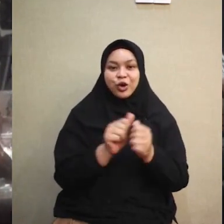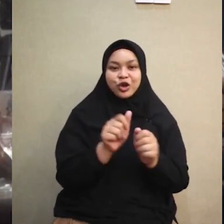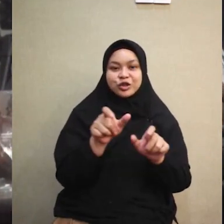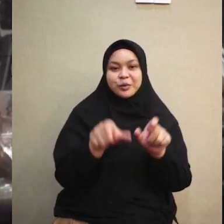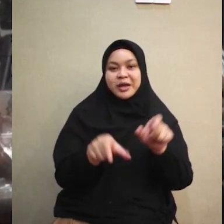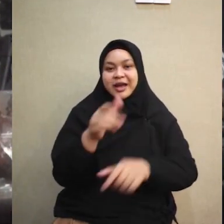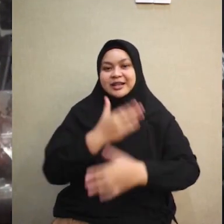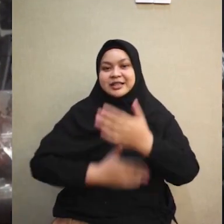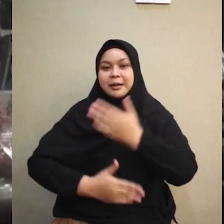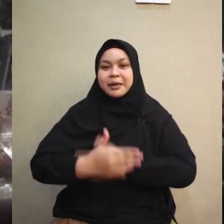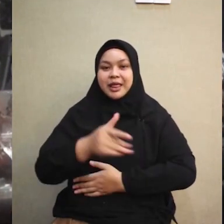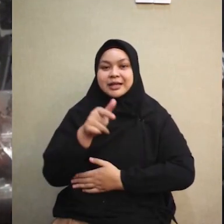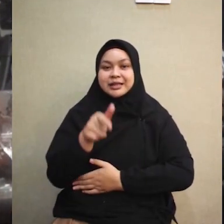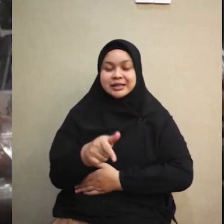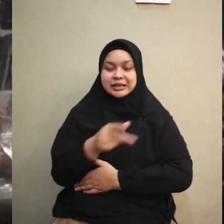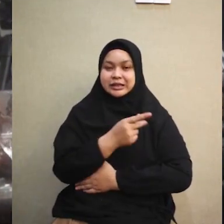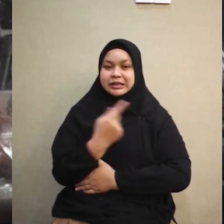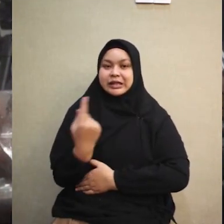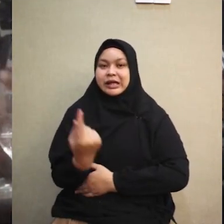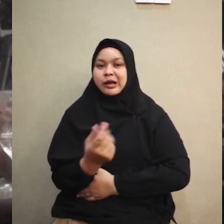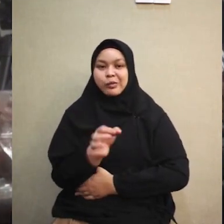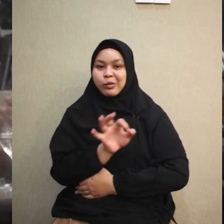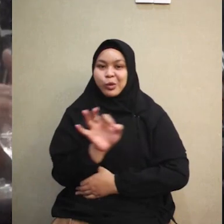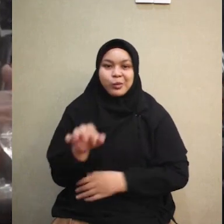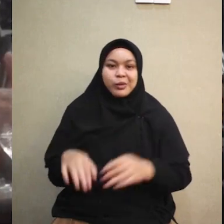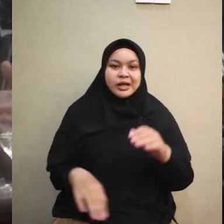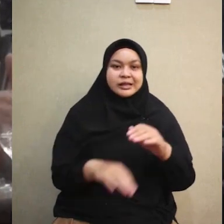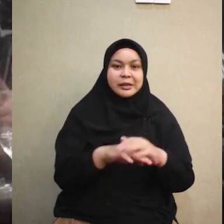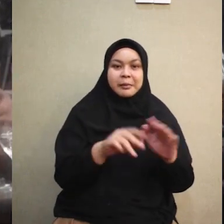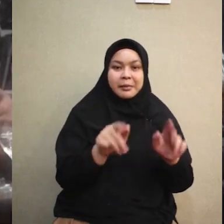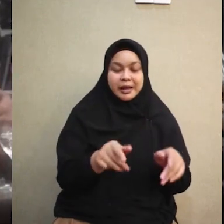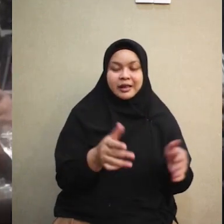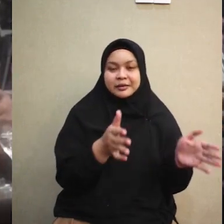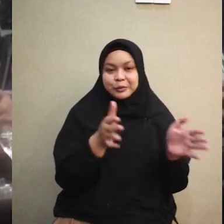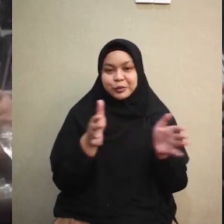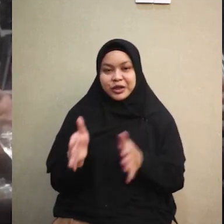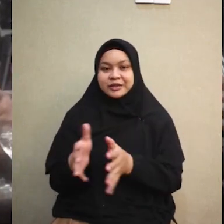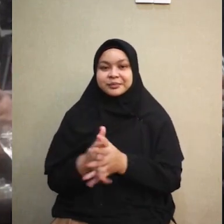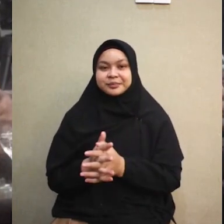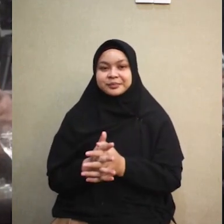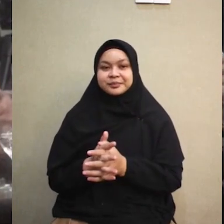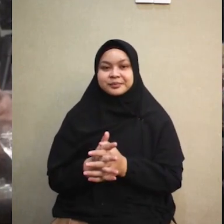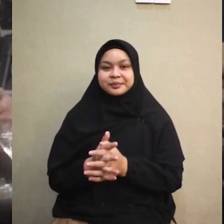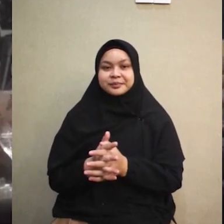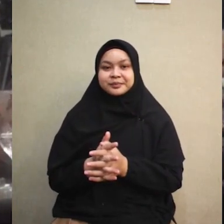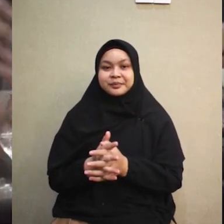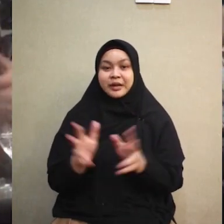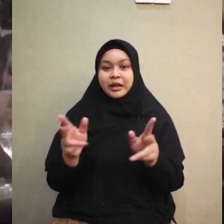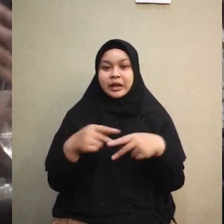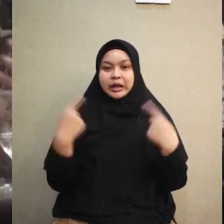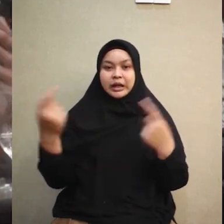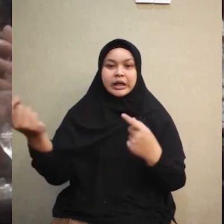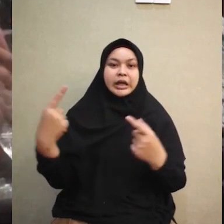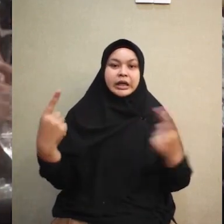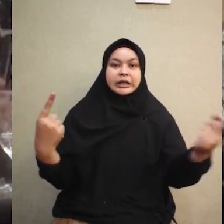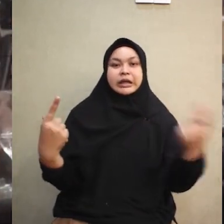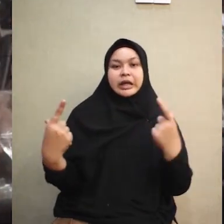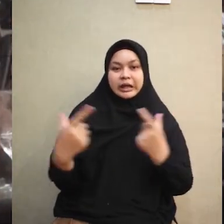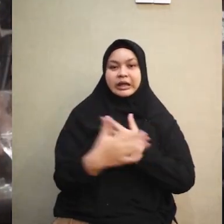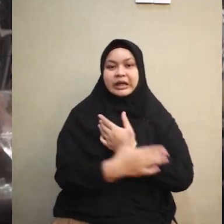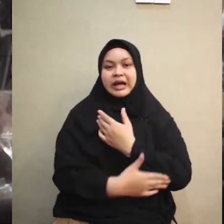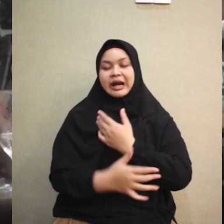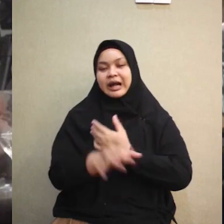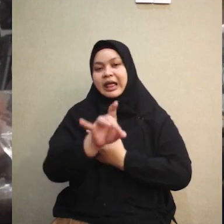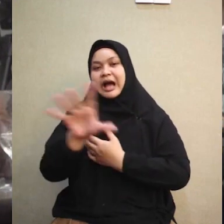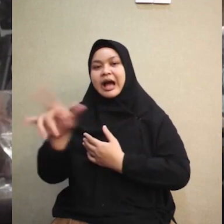atau penyandang disabilitas kita belum maksimal maka kemudian kita juga dikritik oleh negara-negara itu